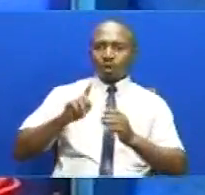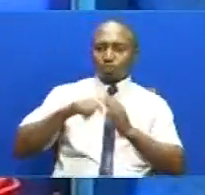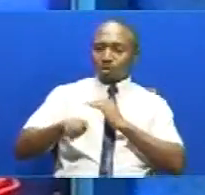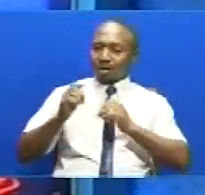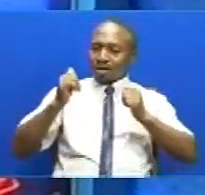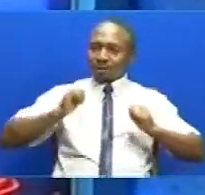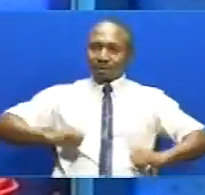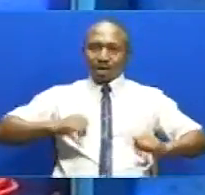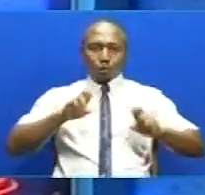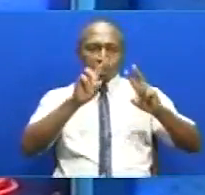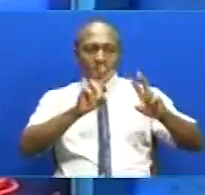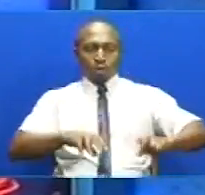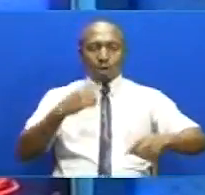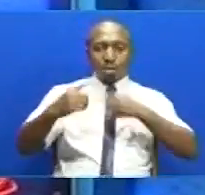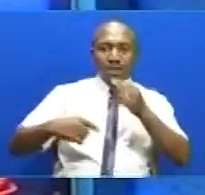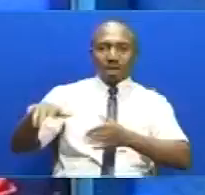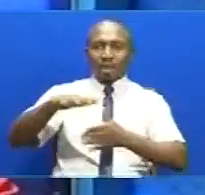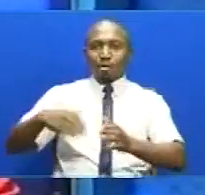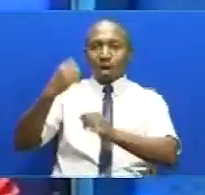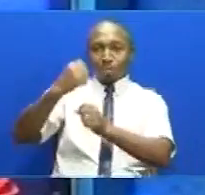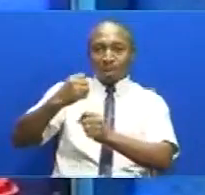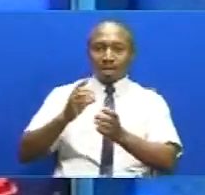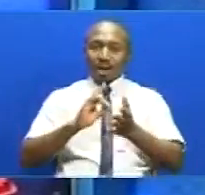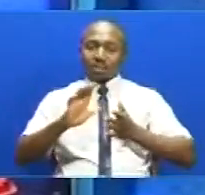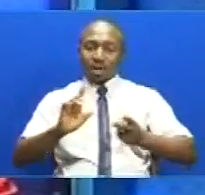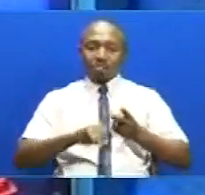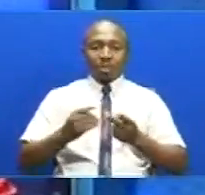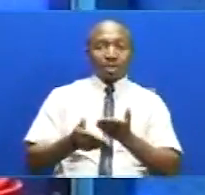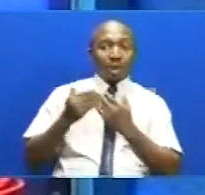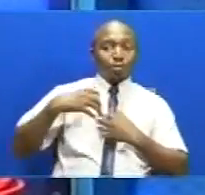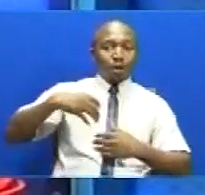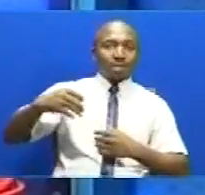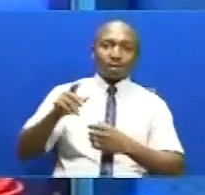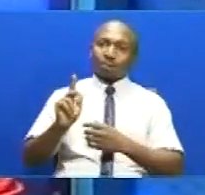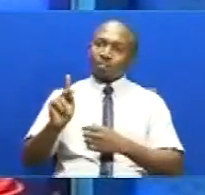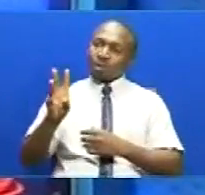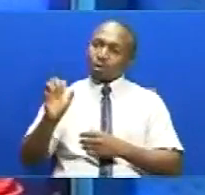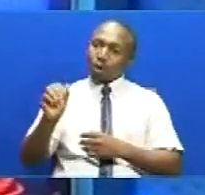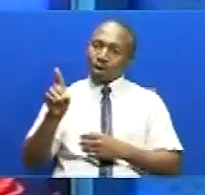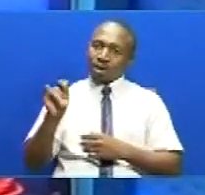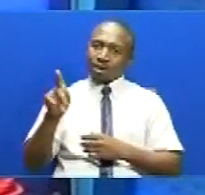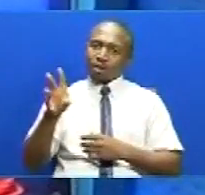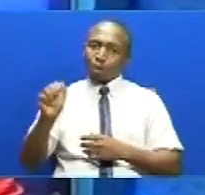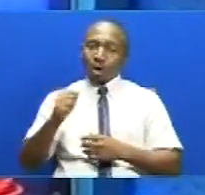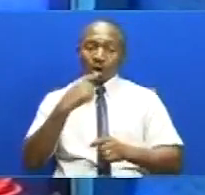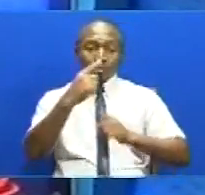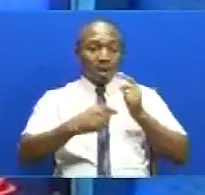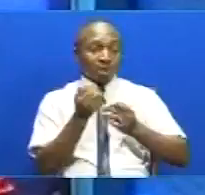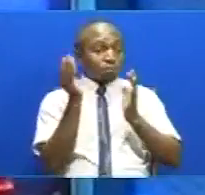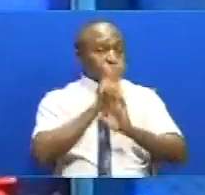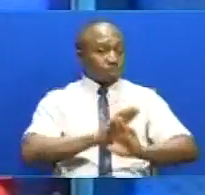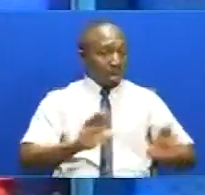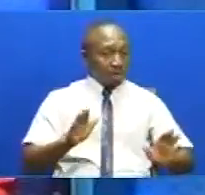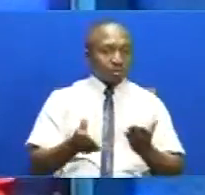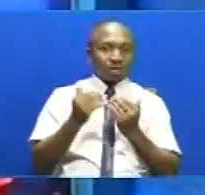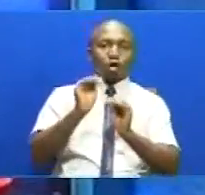kukagua mradi huo eneo la Mwenge jijini Dar es Salaam, naibu waziri Kwandikwa amesema kumalizika kwa mradi huo kutasaidia kupunguza